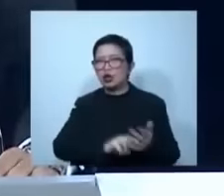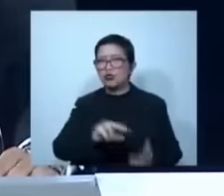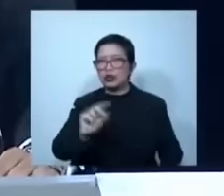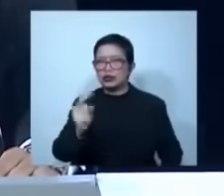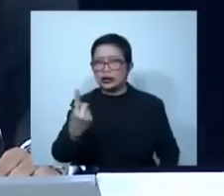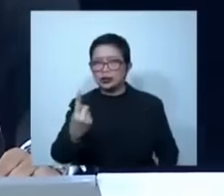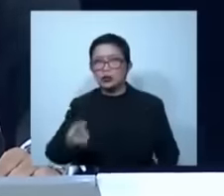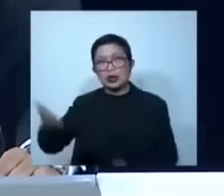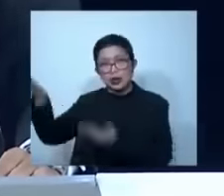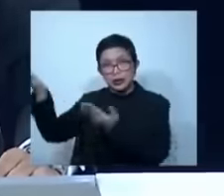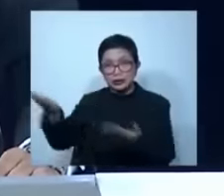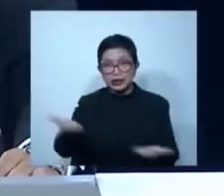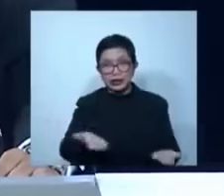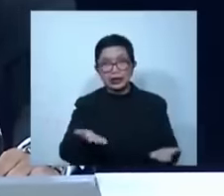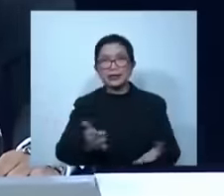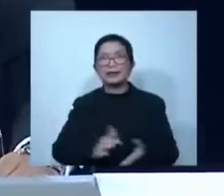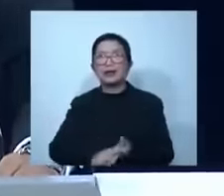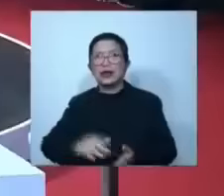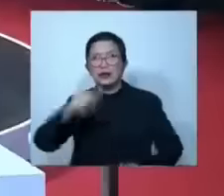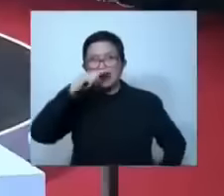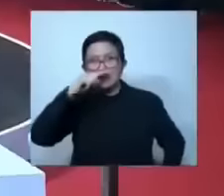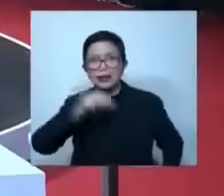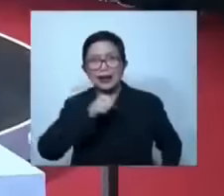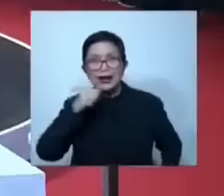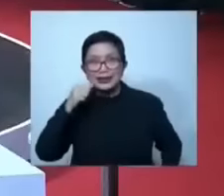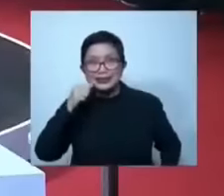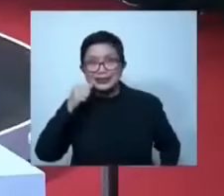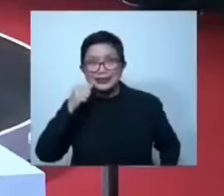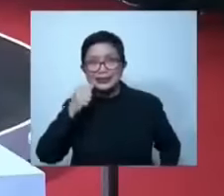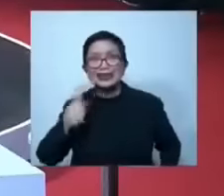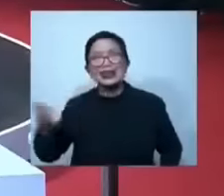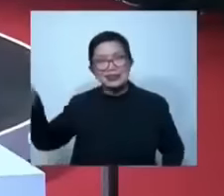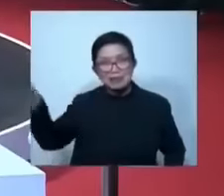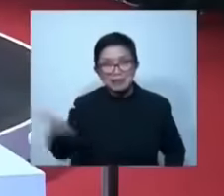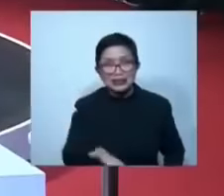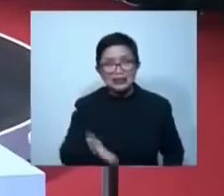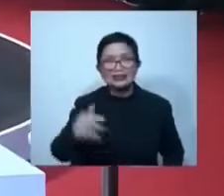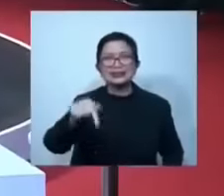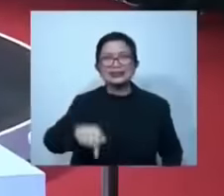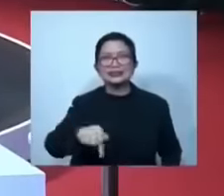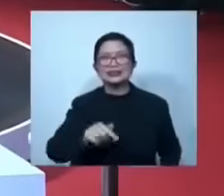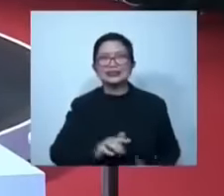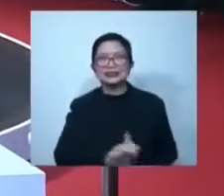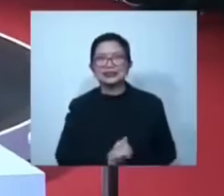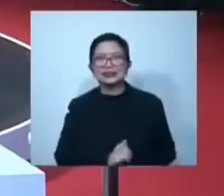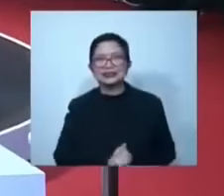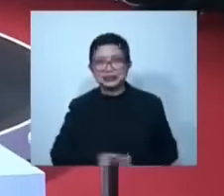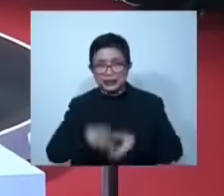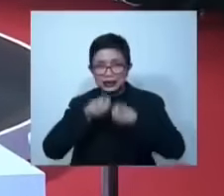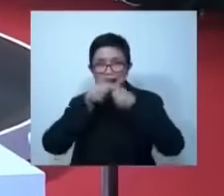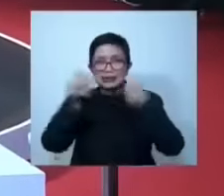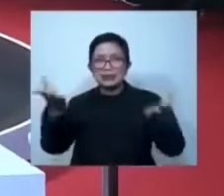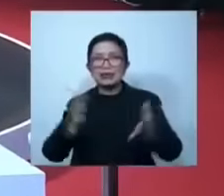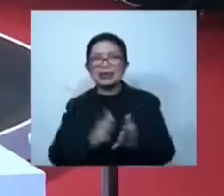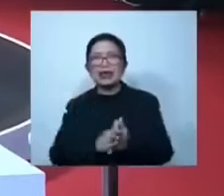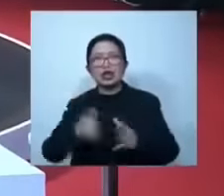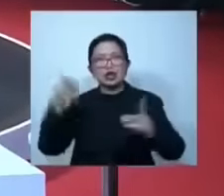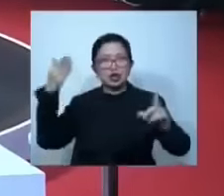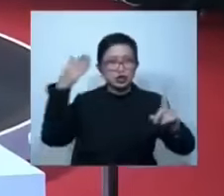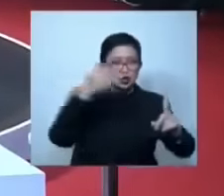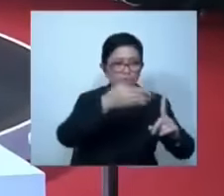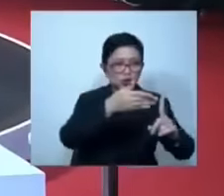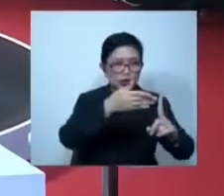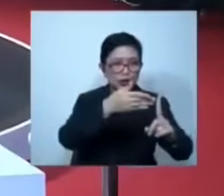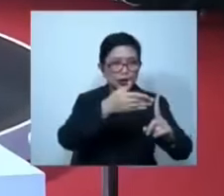1. Kami persilakan kepada Bapak Anies Baswedan untuk maju ke atas panggung dan menyampaikan visi, misinya.